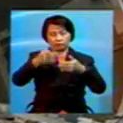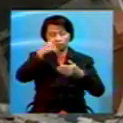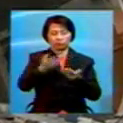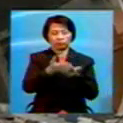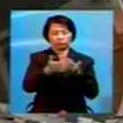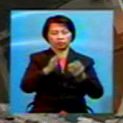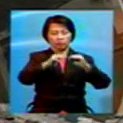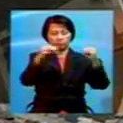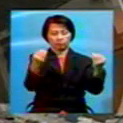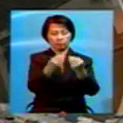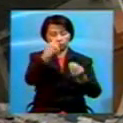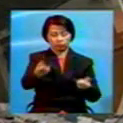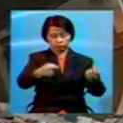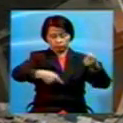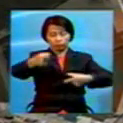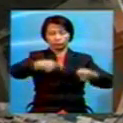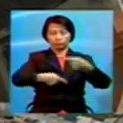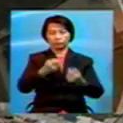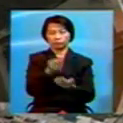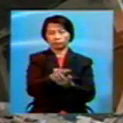memudahkan masyarakat menghulur